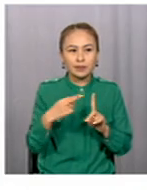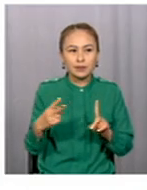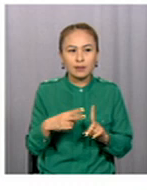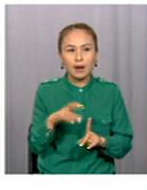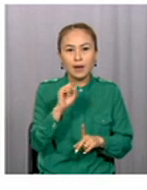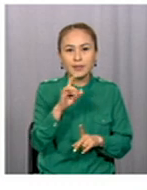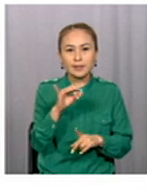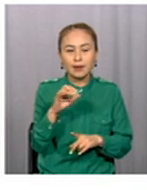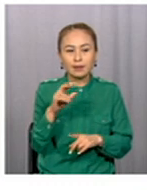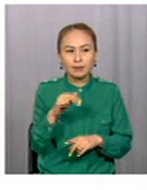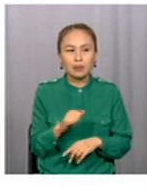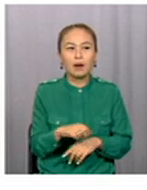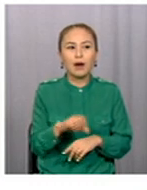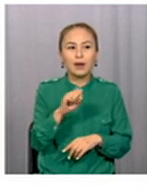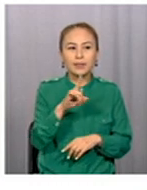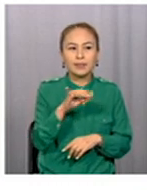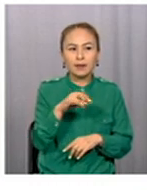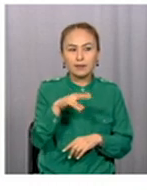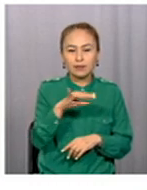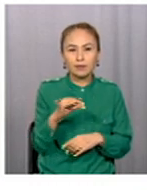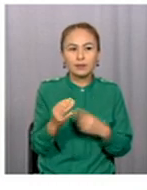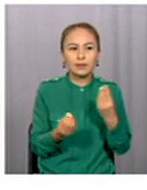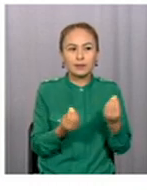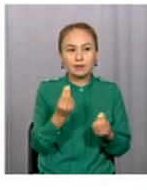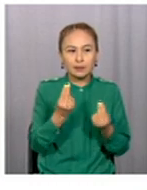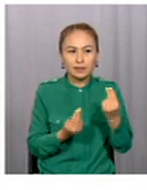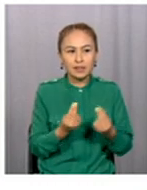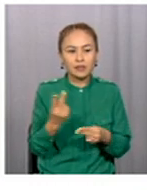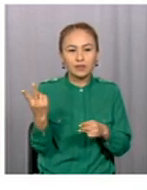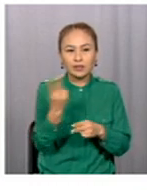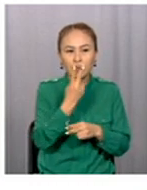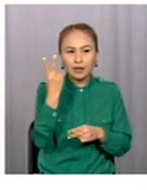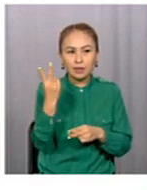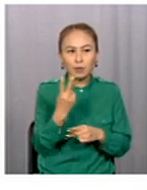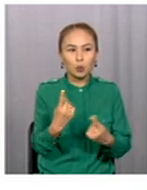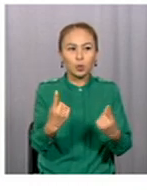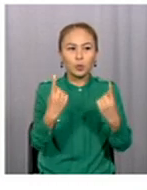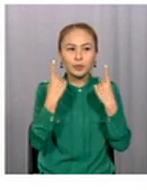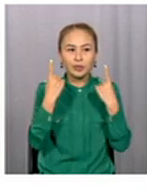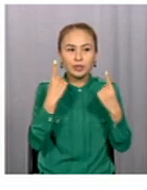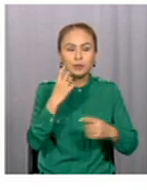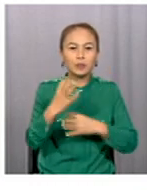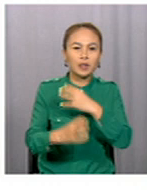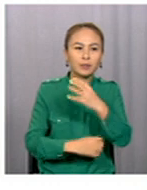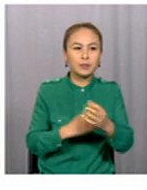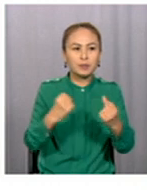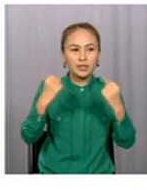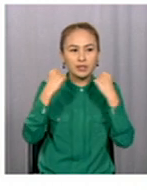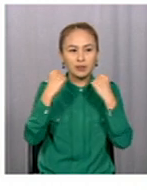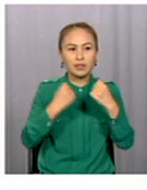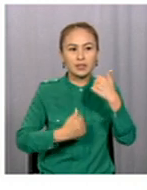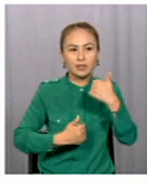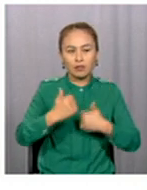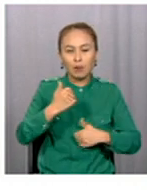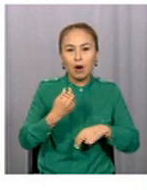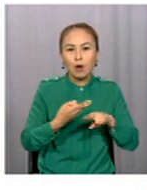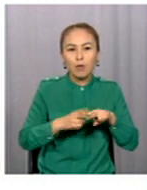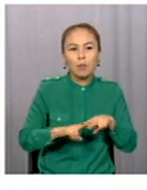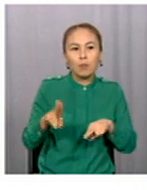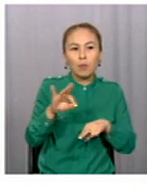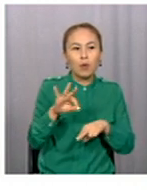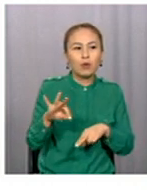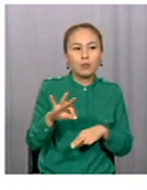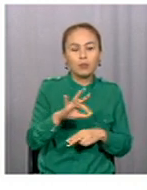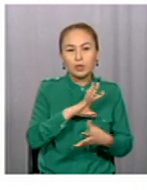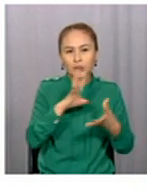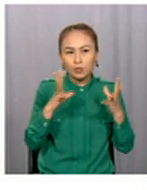«Азиада». Азиатские игры являются вторыми крупнейшими мировыми спортивными соревнованиями,